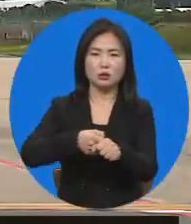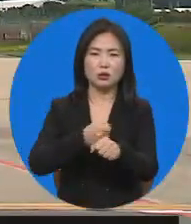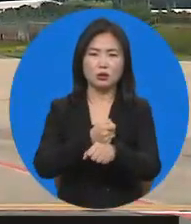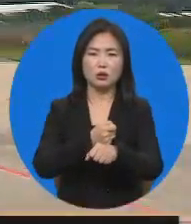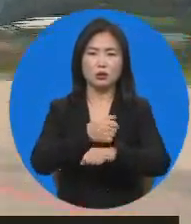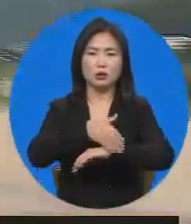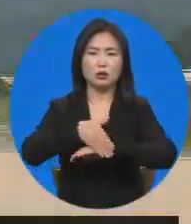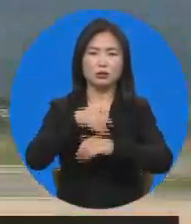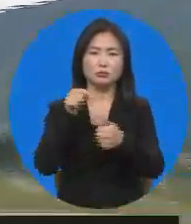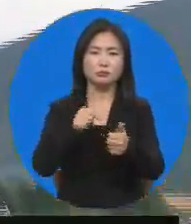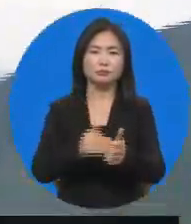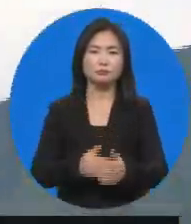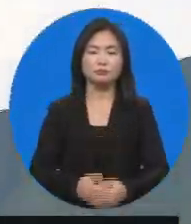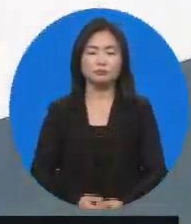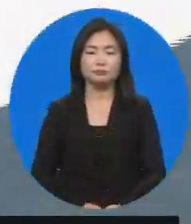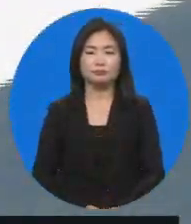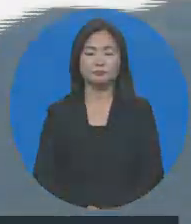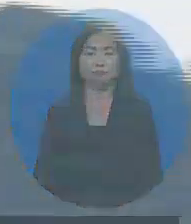것을 지시했습니다